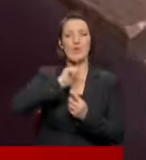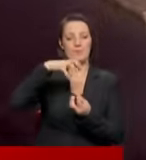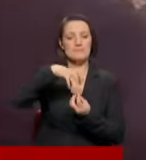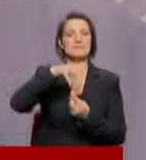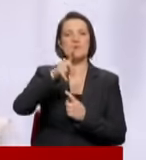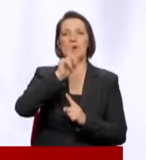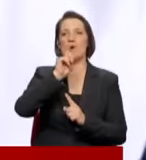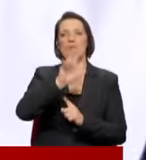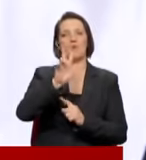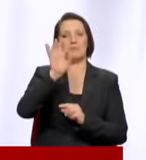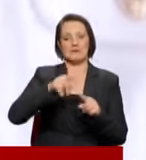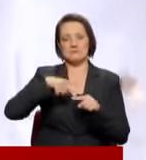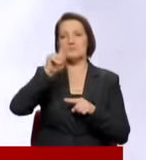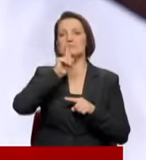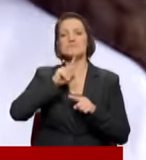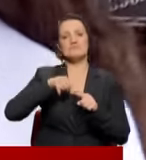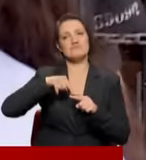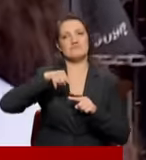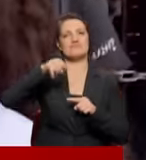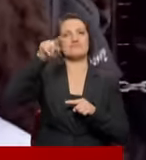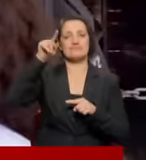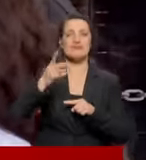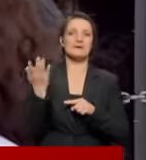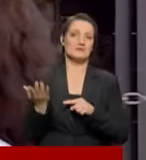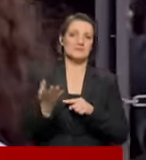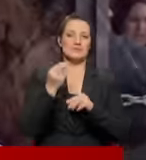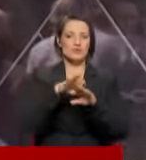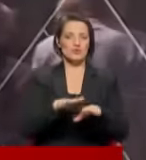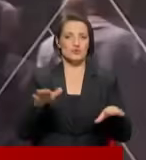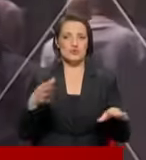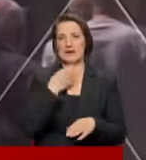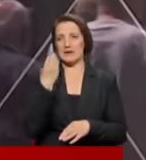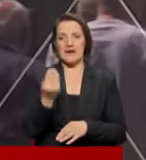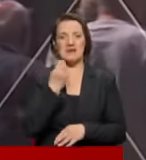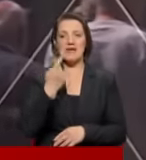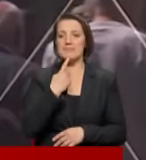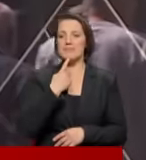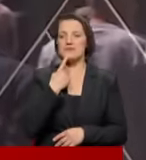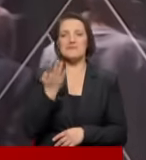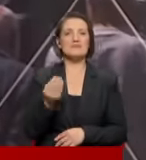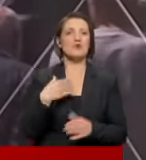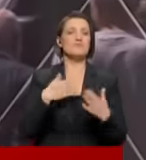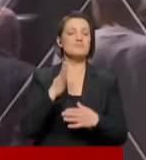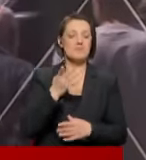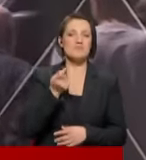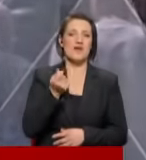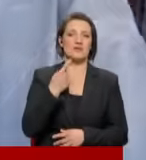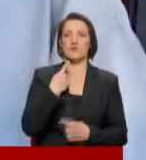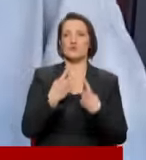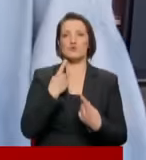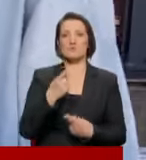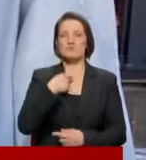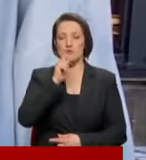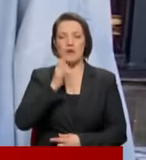30 liradan başlıyor. 100 liranın üstüne çıkıyor. Haliyle çocuklar, gençler lezzetinden çok fiyatını konuşuyor.